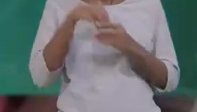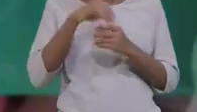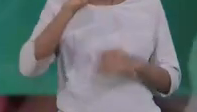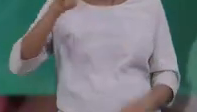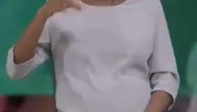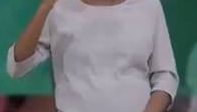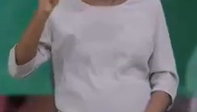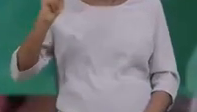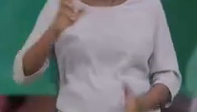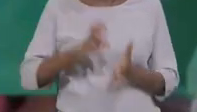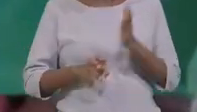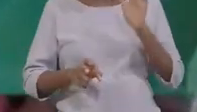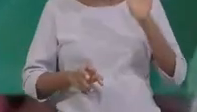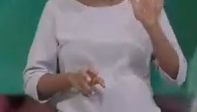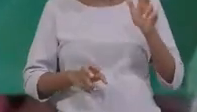lire Jean 3